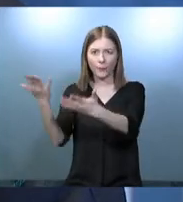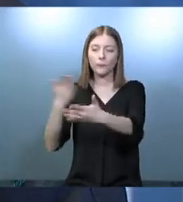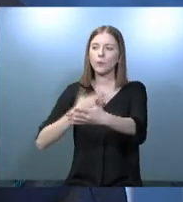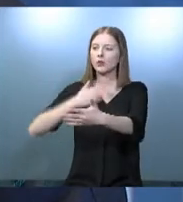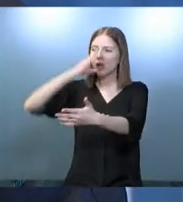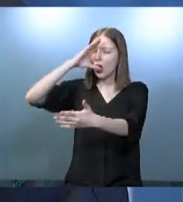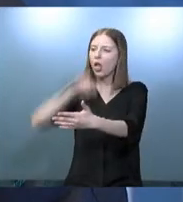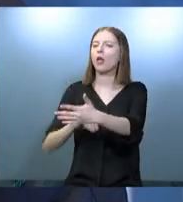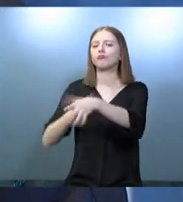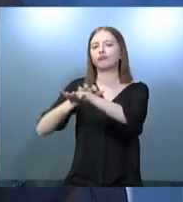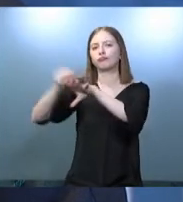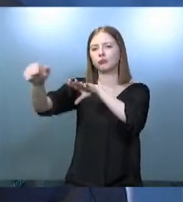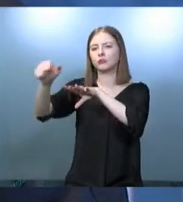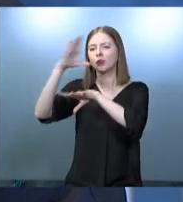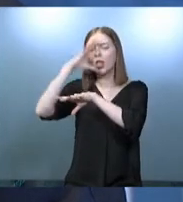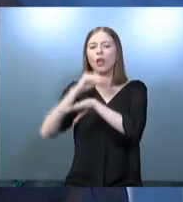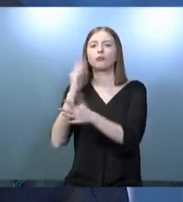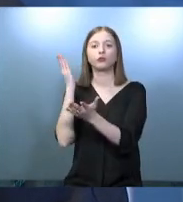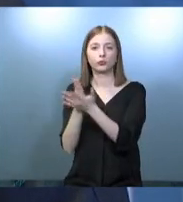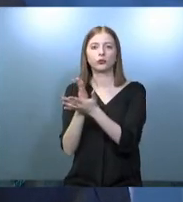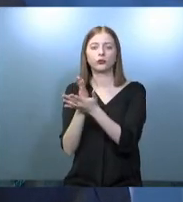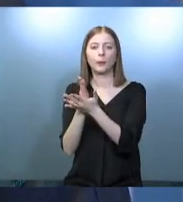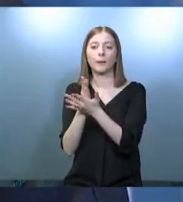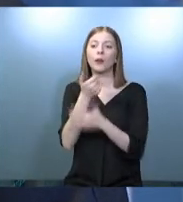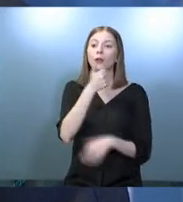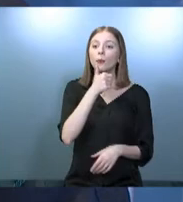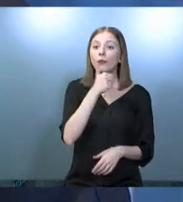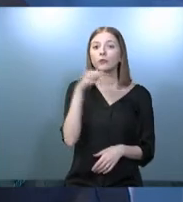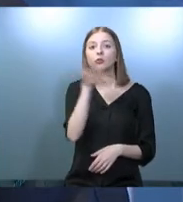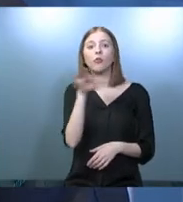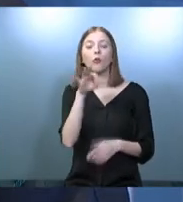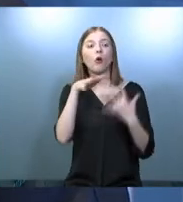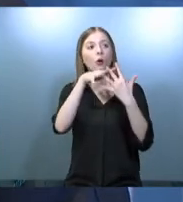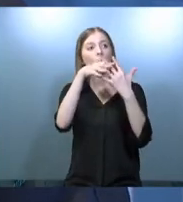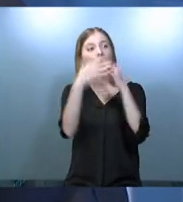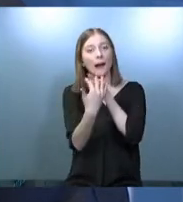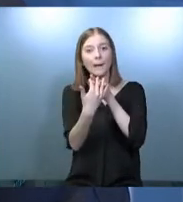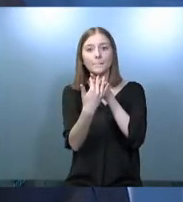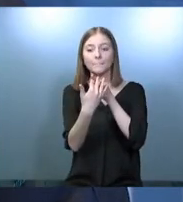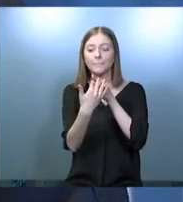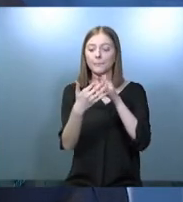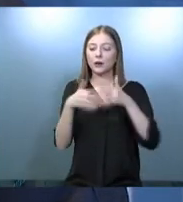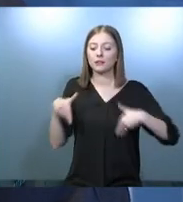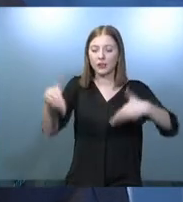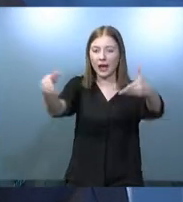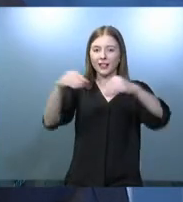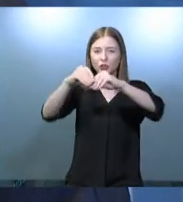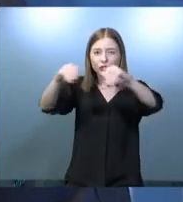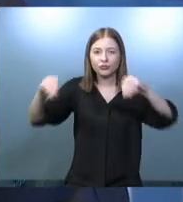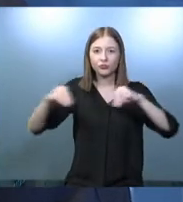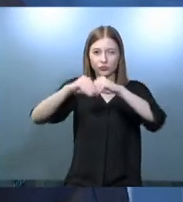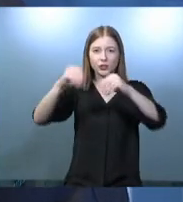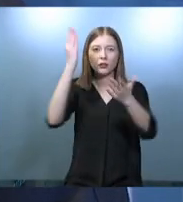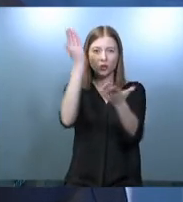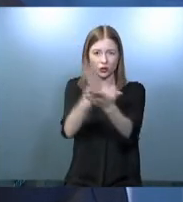ir problemomis. Ir paminėta, sakykime, ir kaimo žvirkelių tikrai matome problemą, jinai per metus neišsisprendžia.